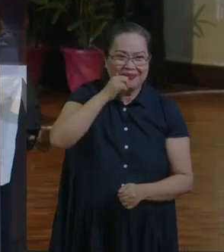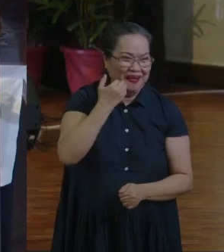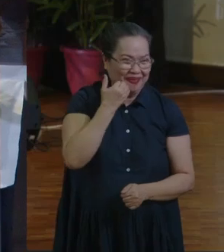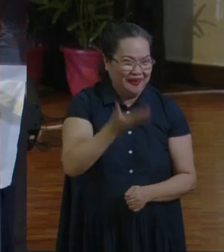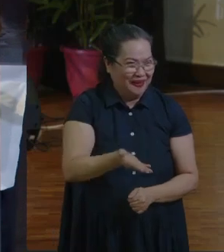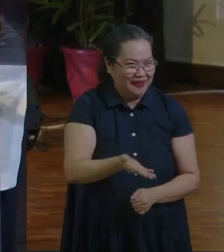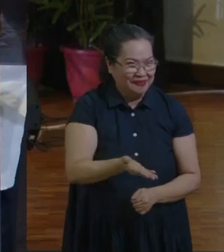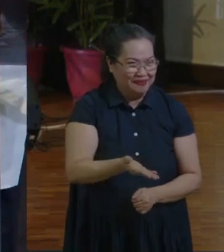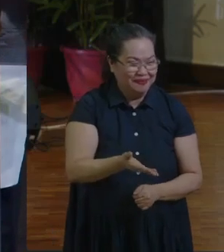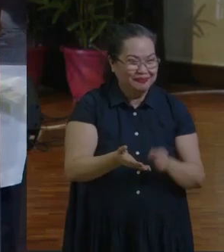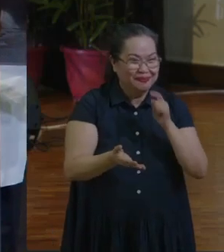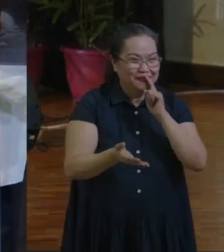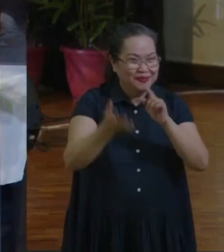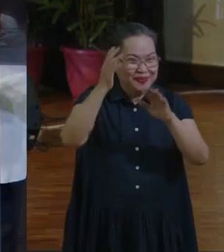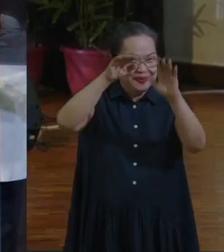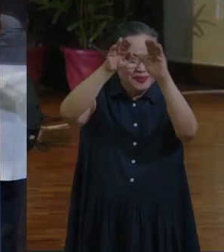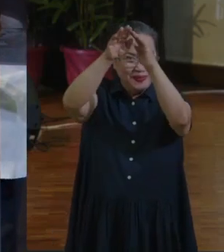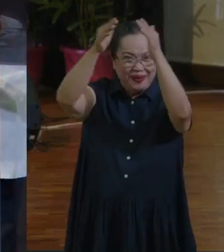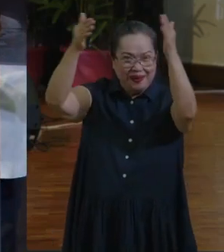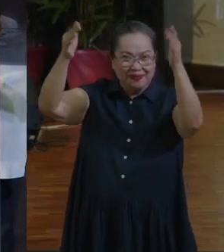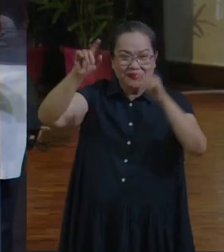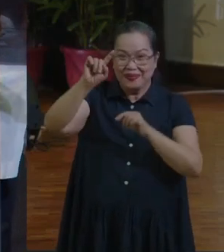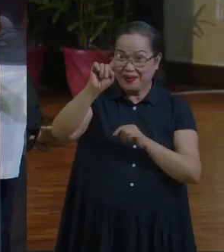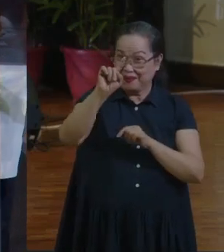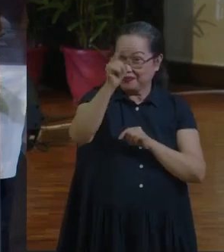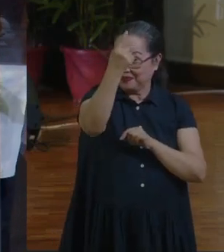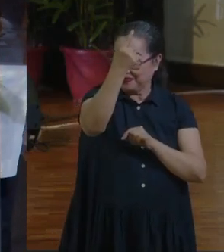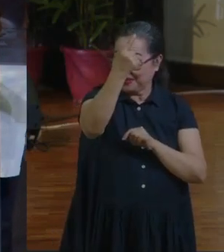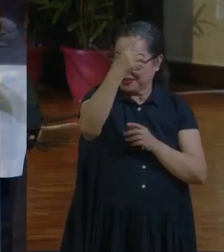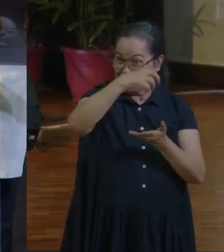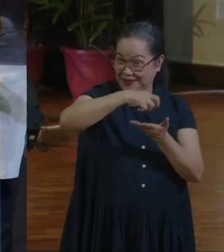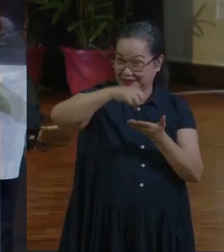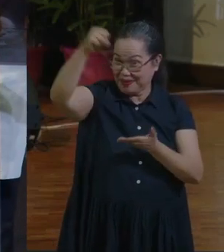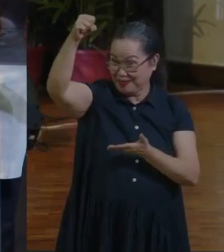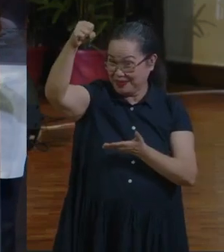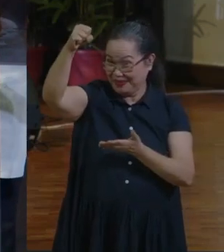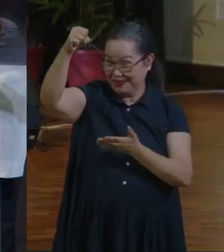dinala sa langit. Siya ang unang beneficiary ng rapture.